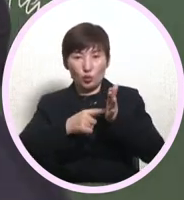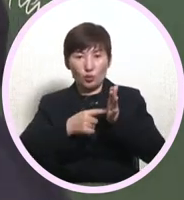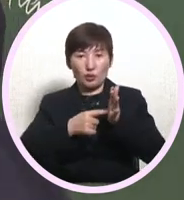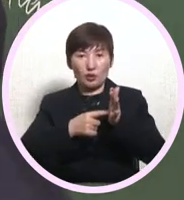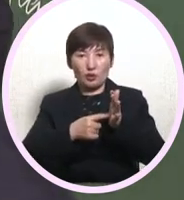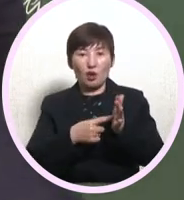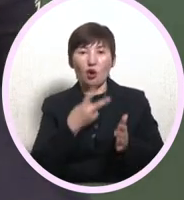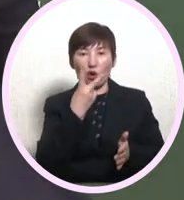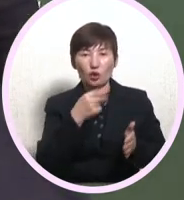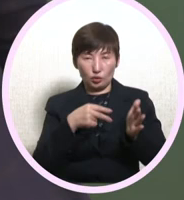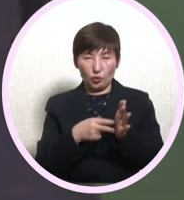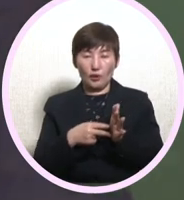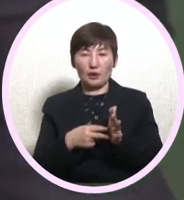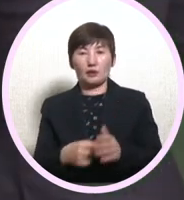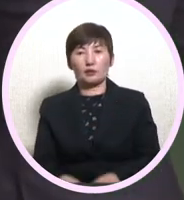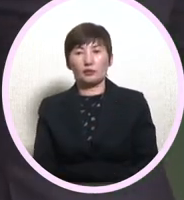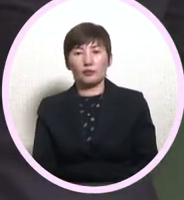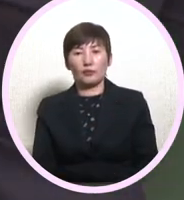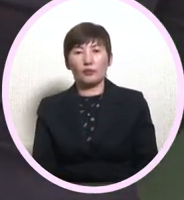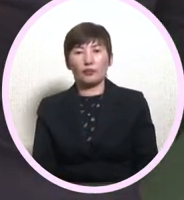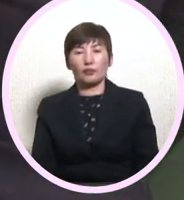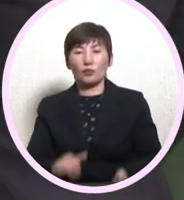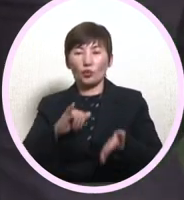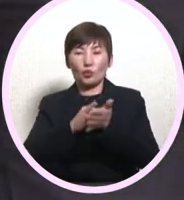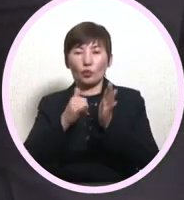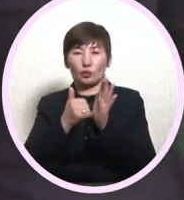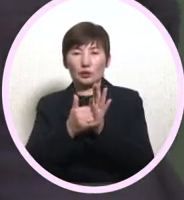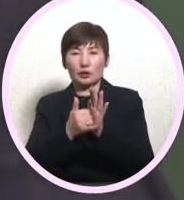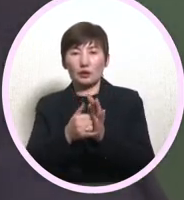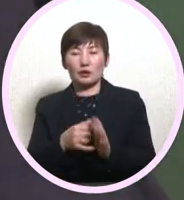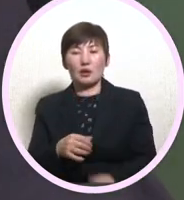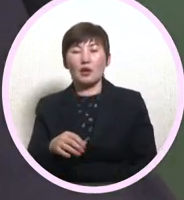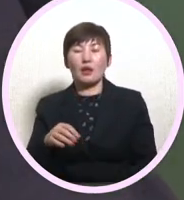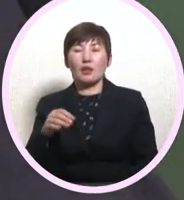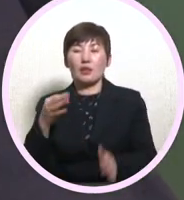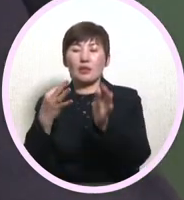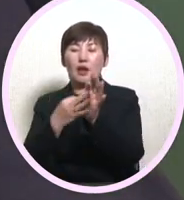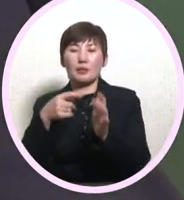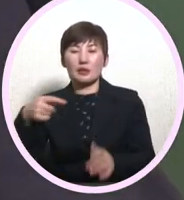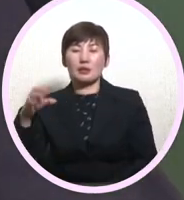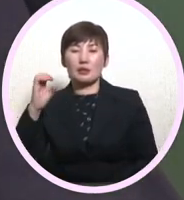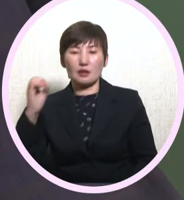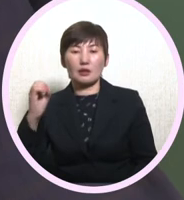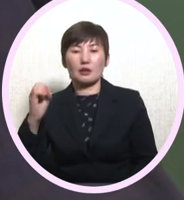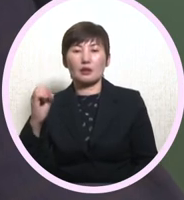дооч гэж. За тэгэхээр тоо утгыг оруулахаар 8-аас тэг хасна. За тэгэхээр 8 метр